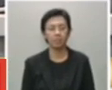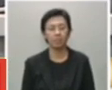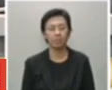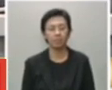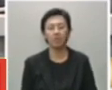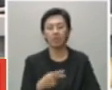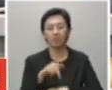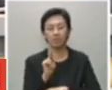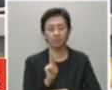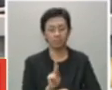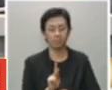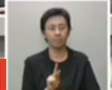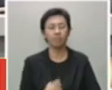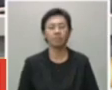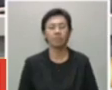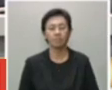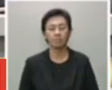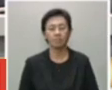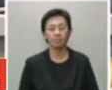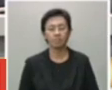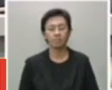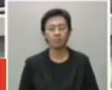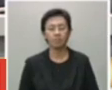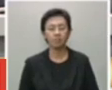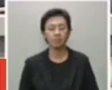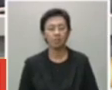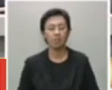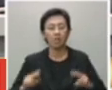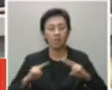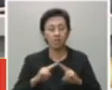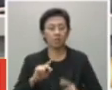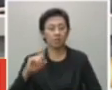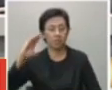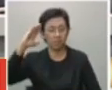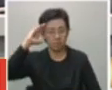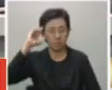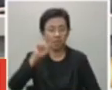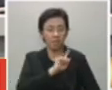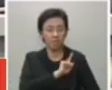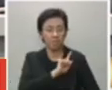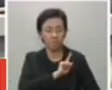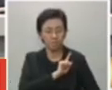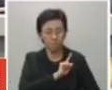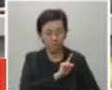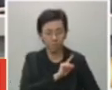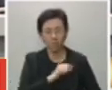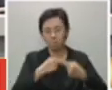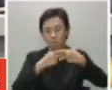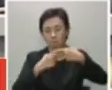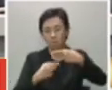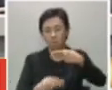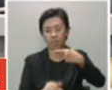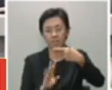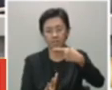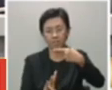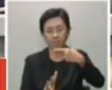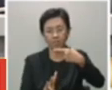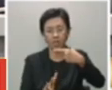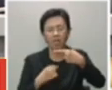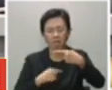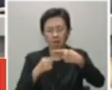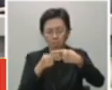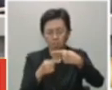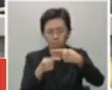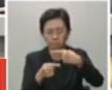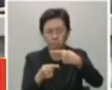ท่านประธานที่เคารพครับอำนาจหน้าที่ของกระทรวงกลาโหมมีทั้งสิ้นเนี่ย7ข้อแต่ผมจะไม่อ่านทุก